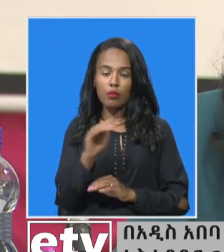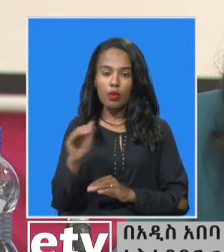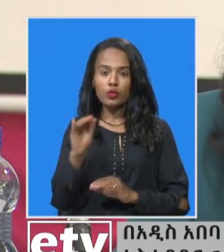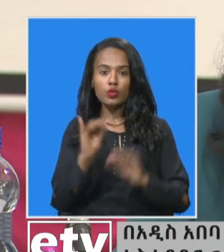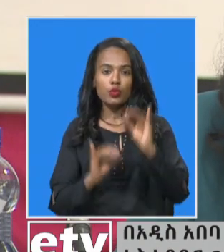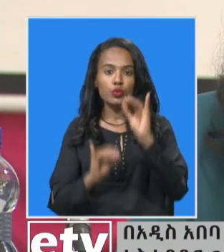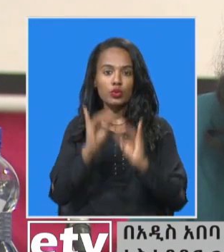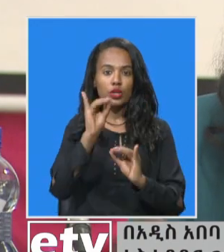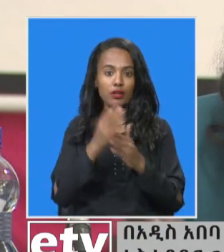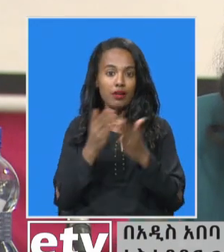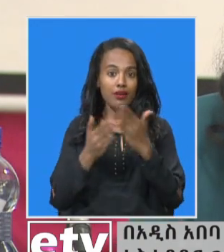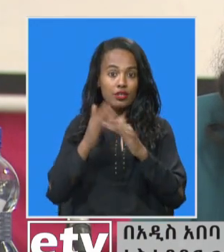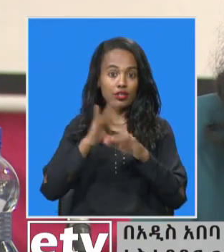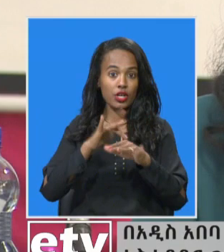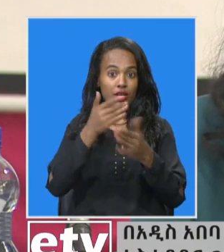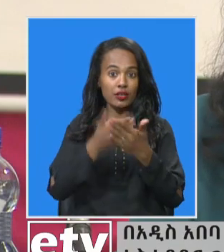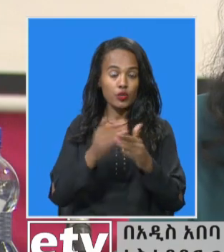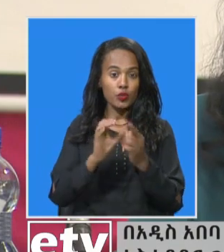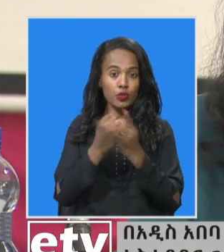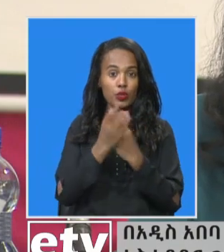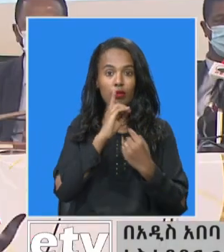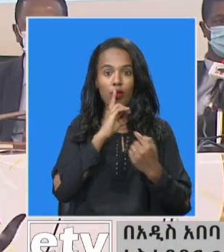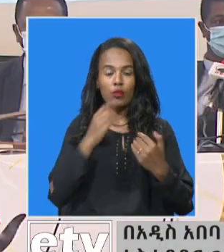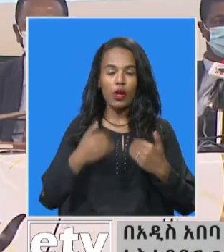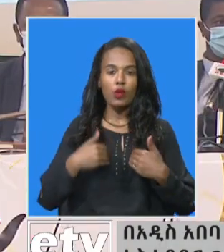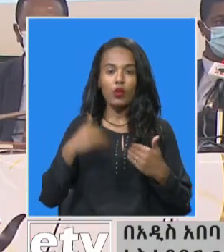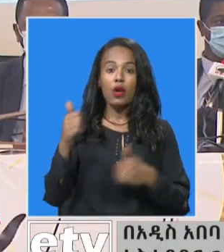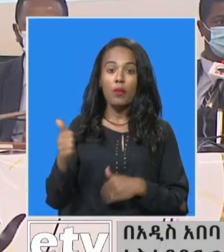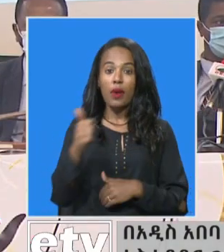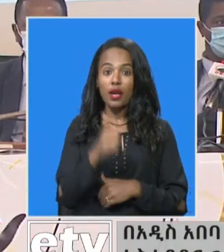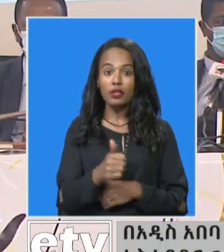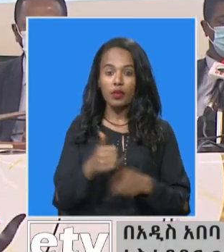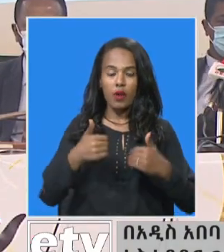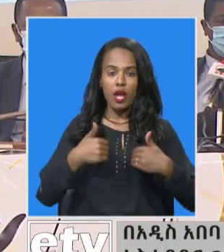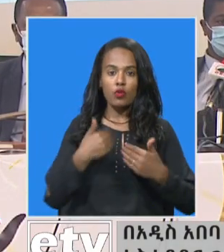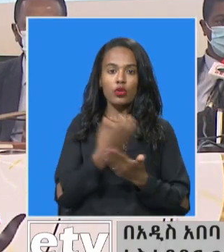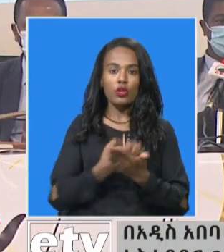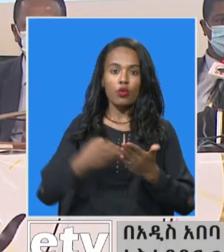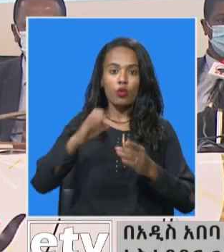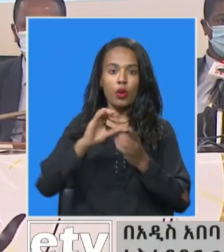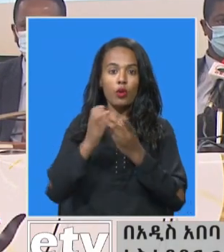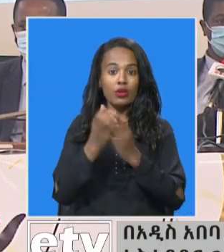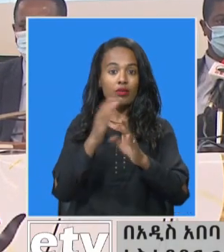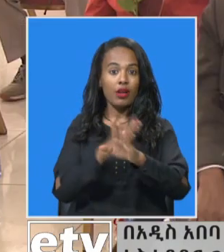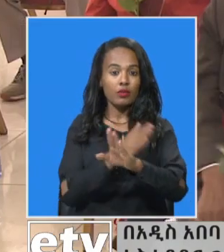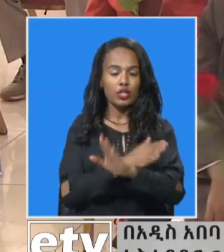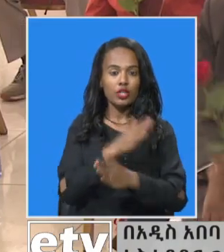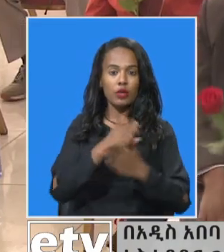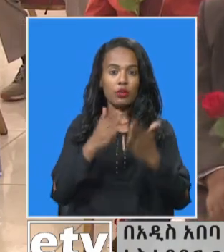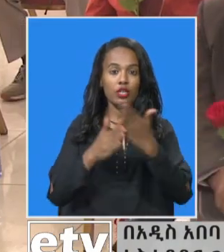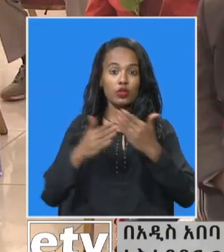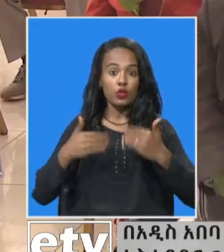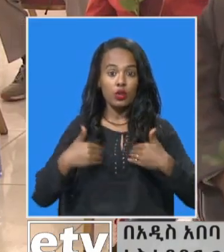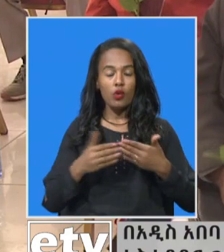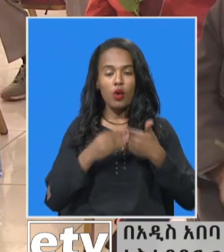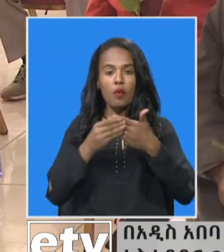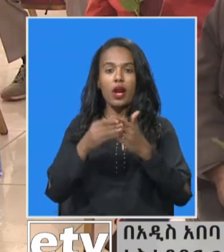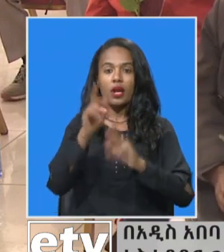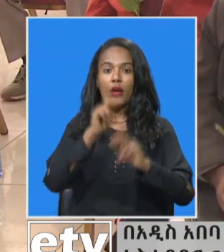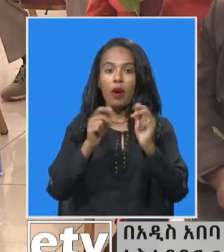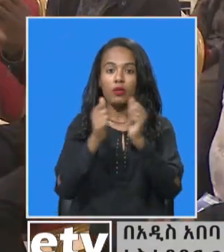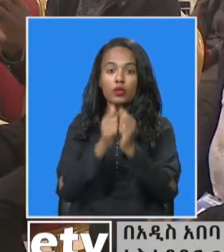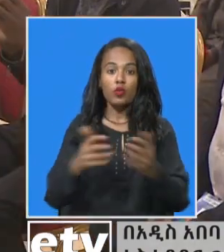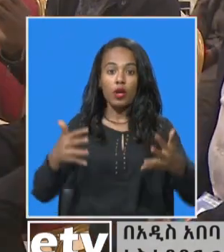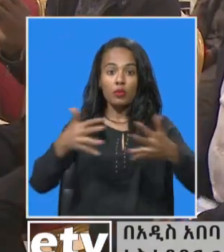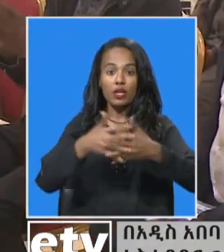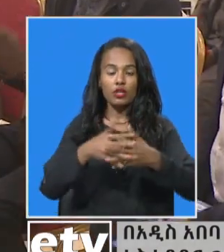ጨረታ ደረጃ ላይ የደረሱበት ሁኔታ ነው ያለው። በአዲስ አበባ ያለውን ኢኮኖሚያዊ ሁኔታ ለማሻሻል በየደረጃ ያለው አመራር ከመሐበረሰቡ ጋር